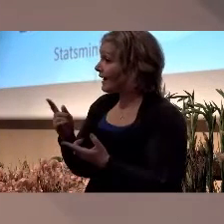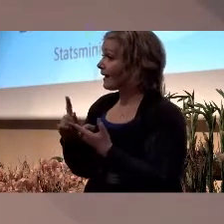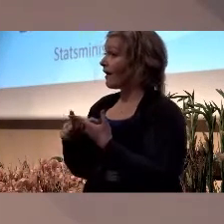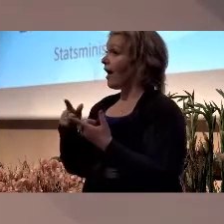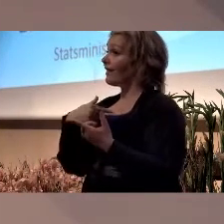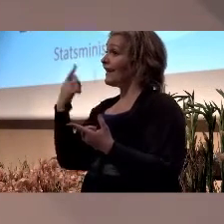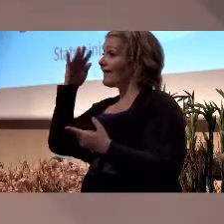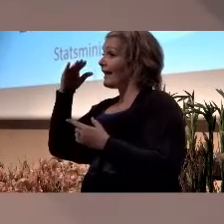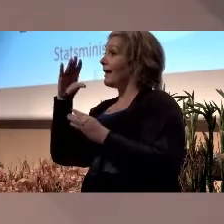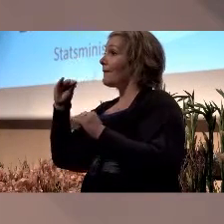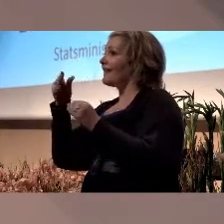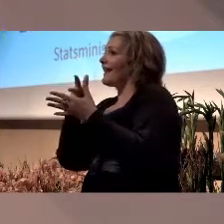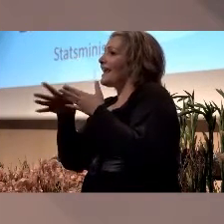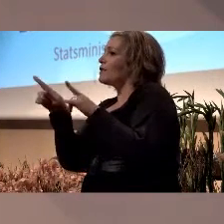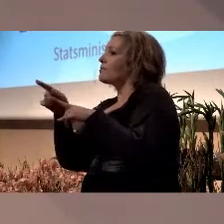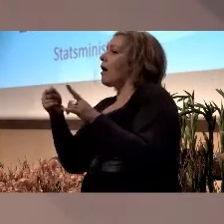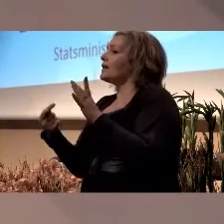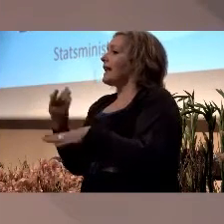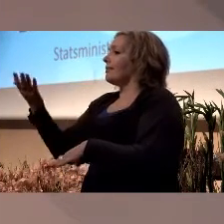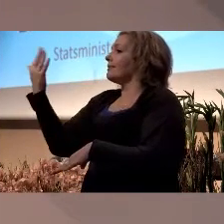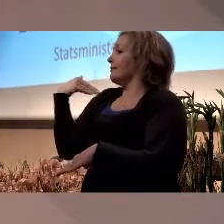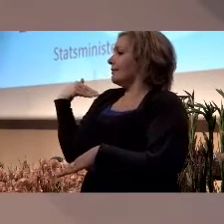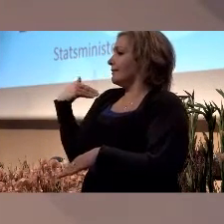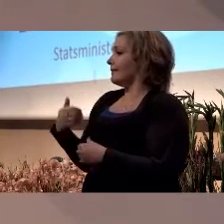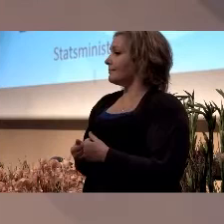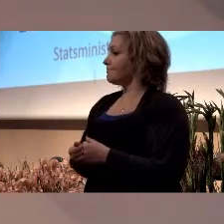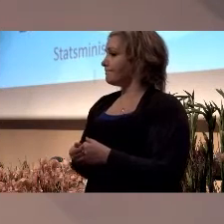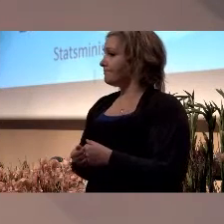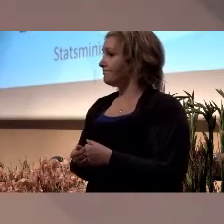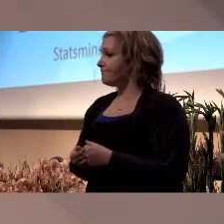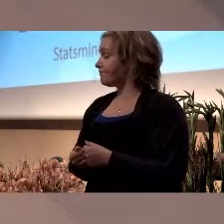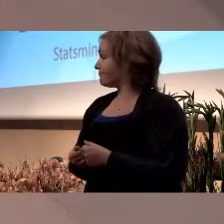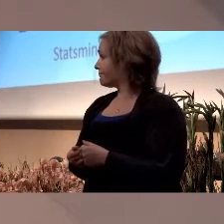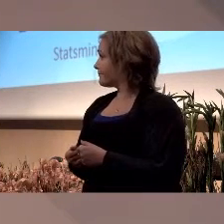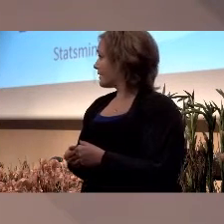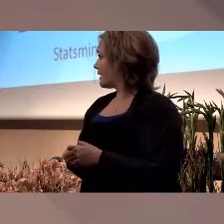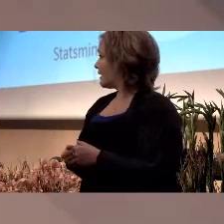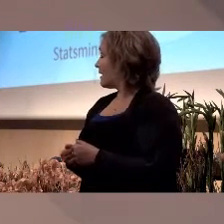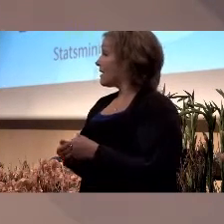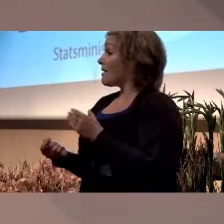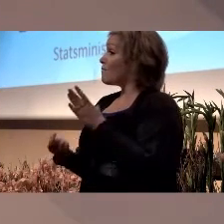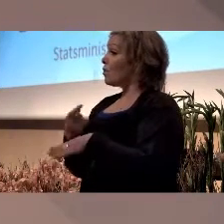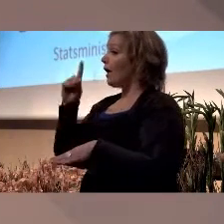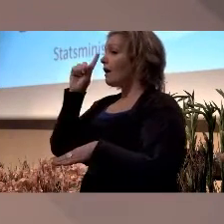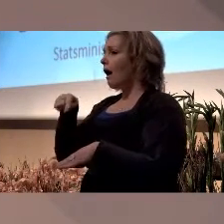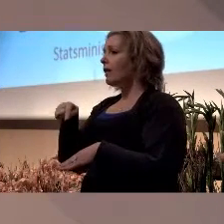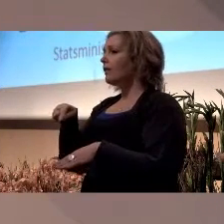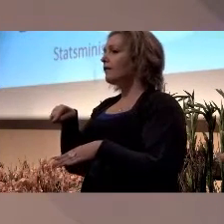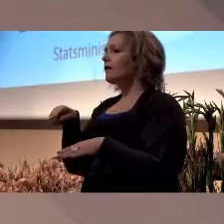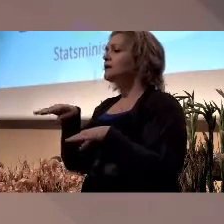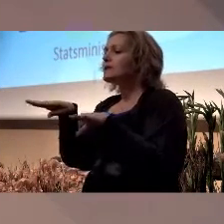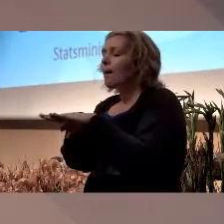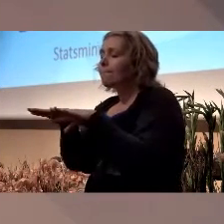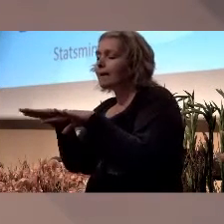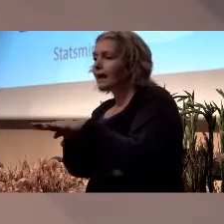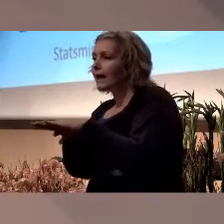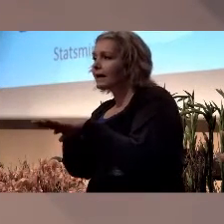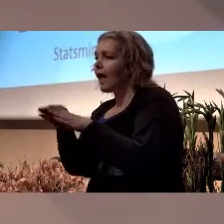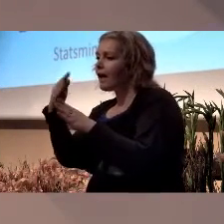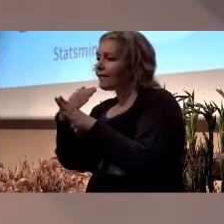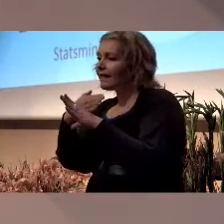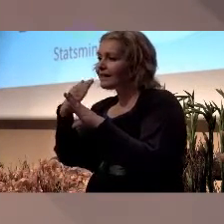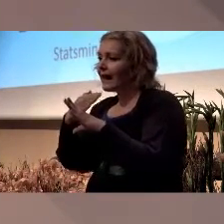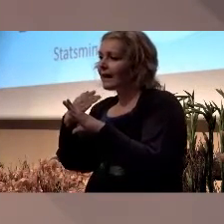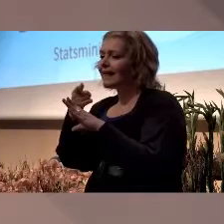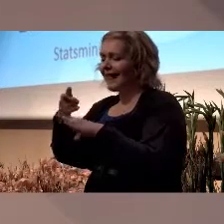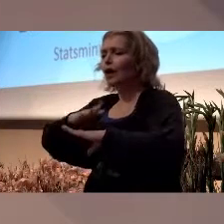at vi tenker bedre gjennom det som skjer. Muligheten til å få sammenligne kvalitet